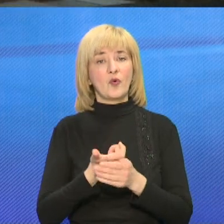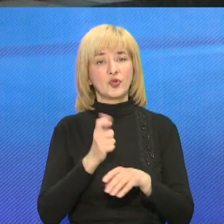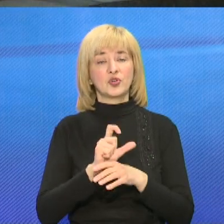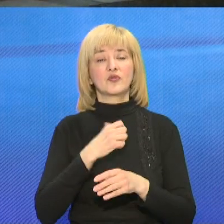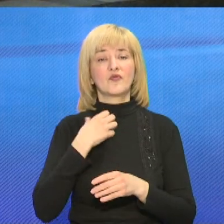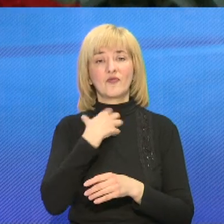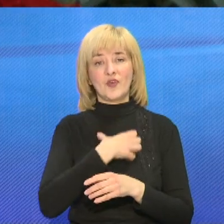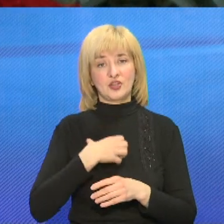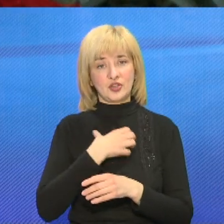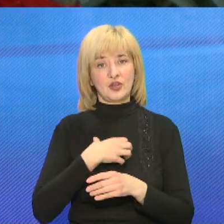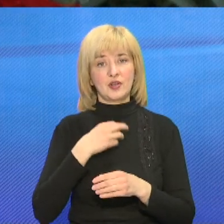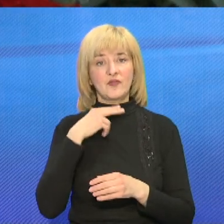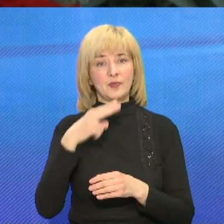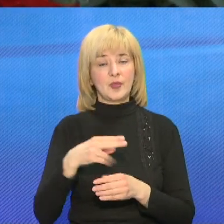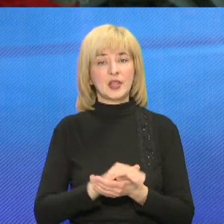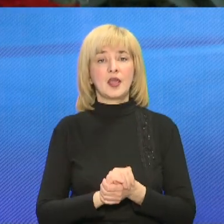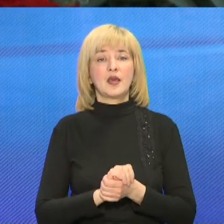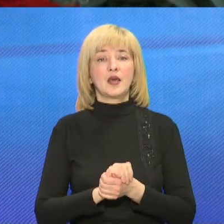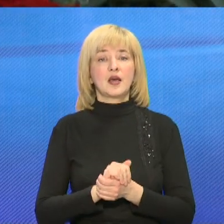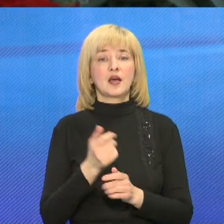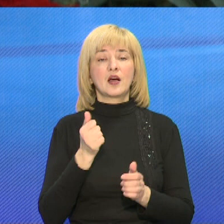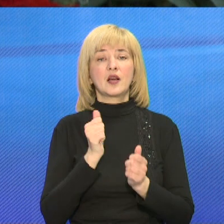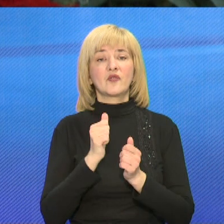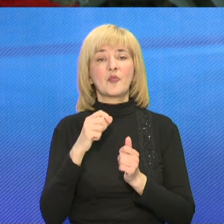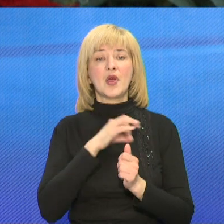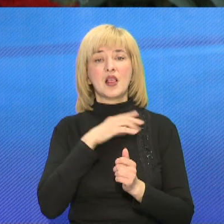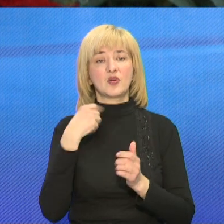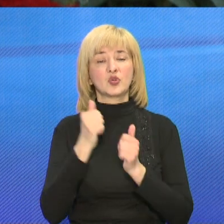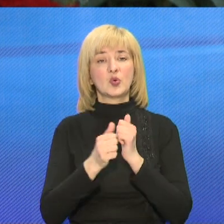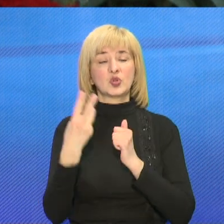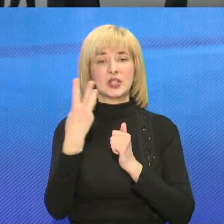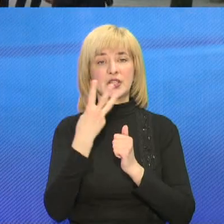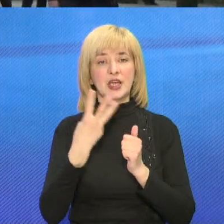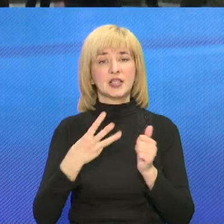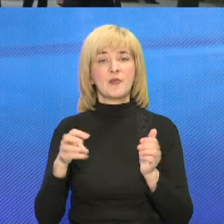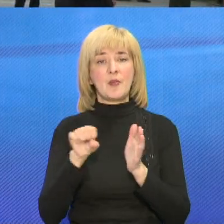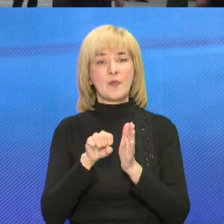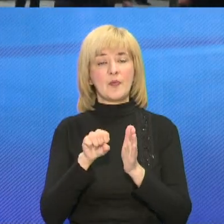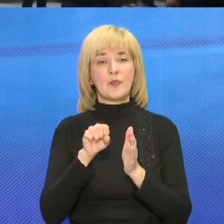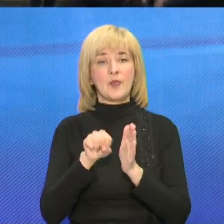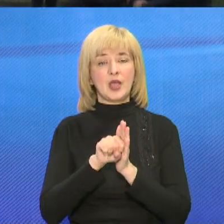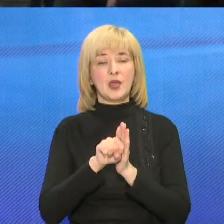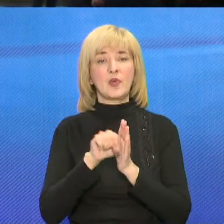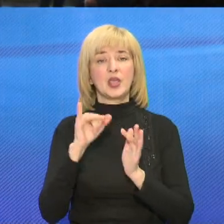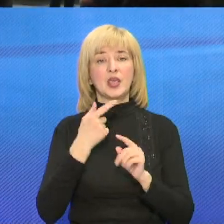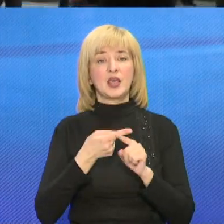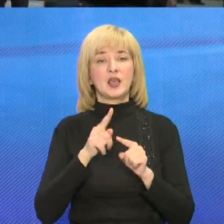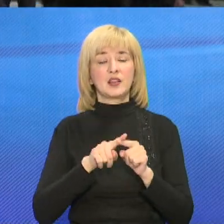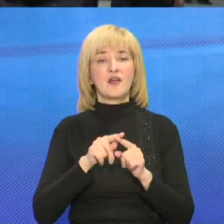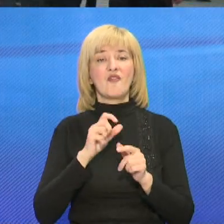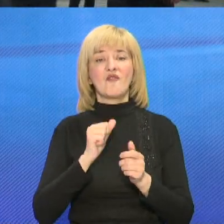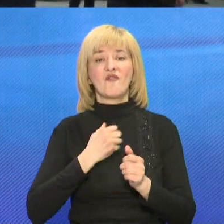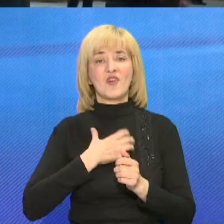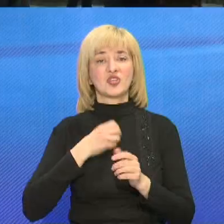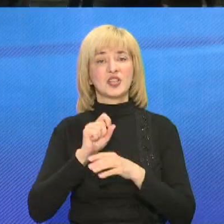забрала жыцці кожнага трэцяга, гэта важная задача, рэалізацыя якой крыецца ў пераемнасці традыцый і перадачы гераічнай